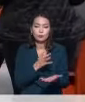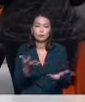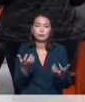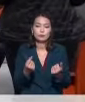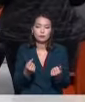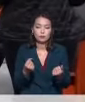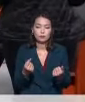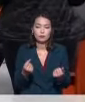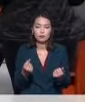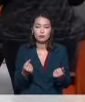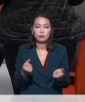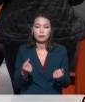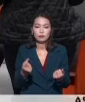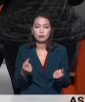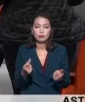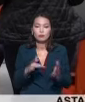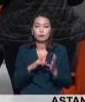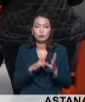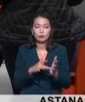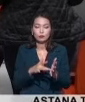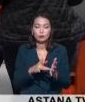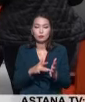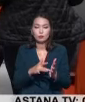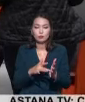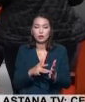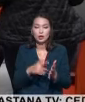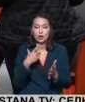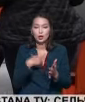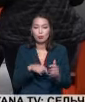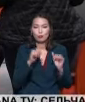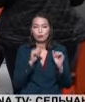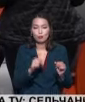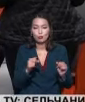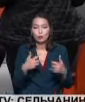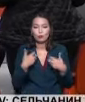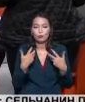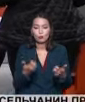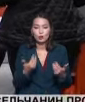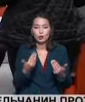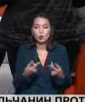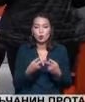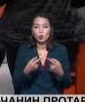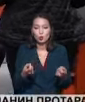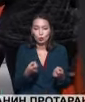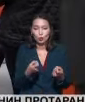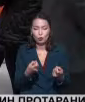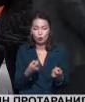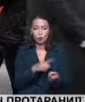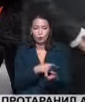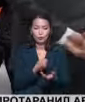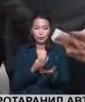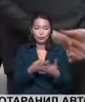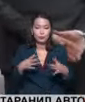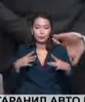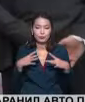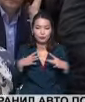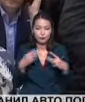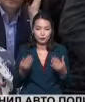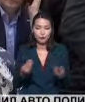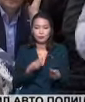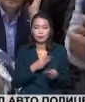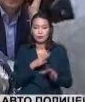значит, путевку профилактическую в госпиталь инвалидов Отечественной войны по